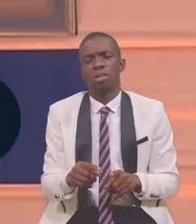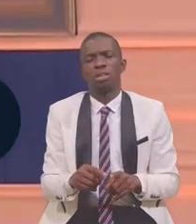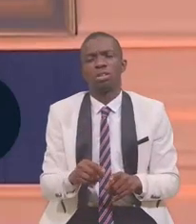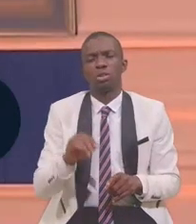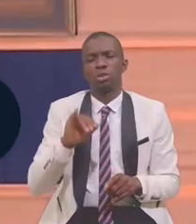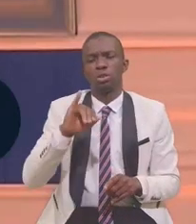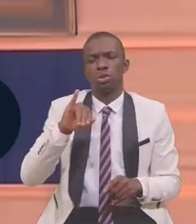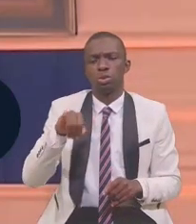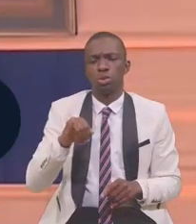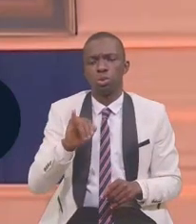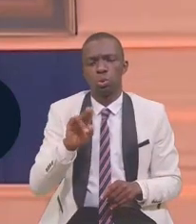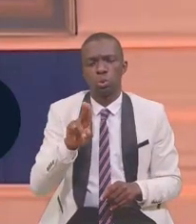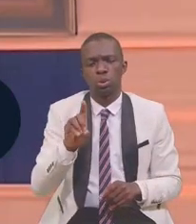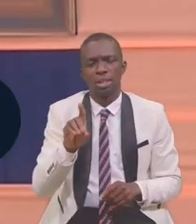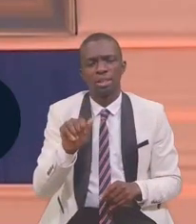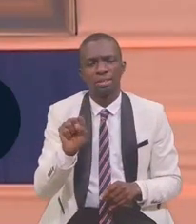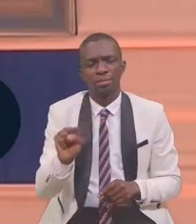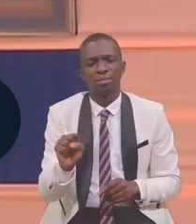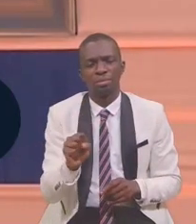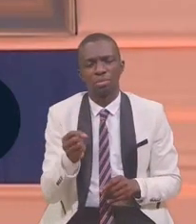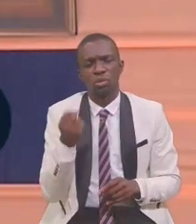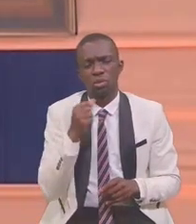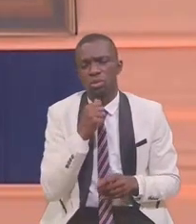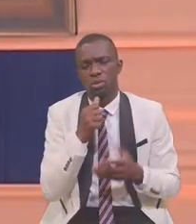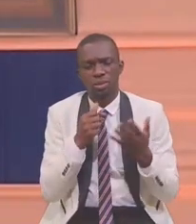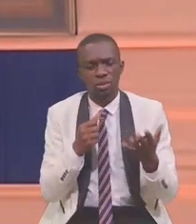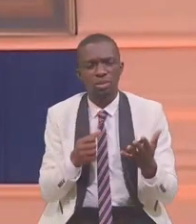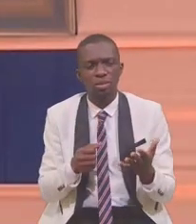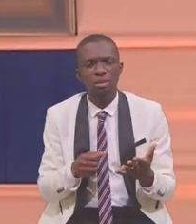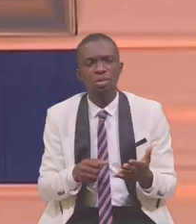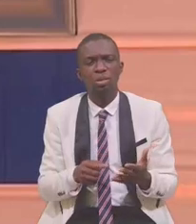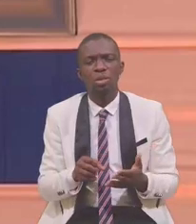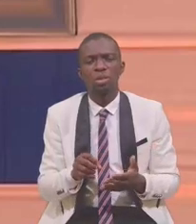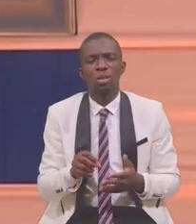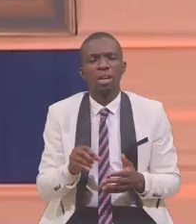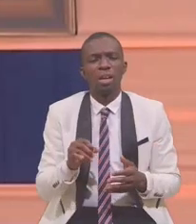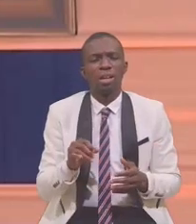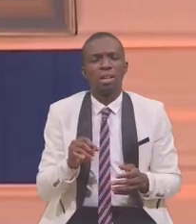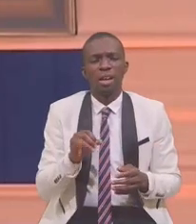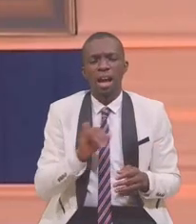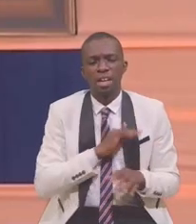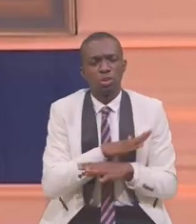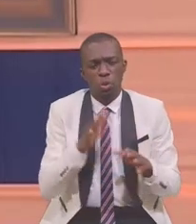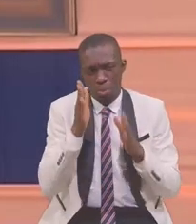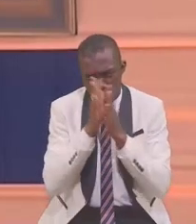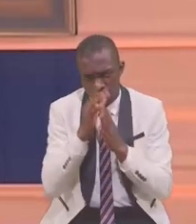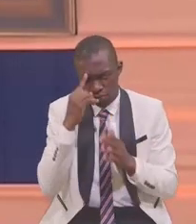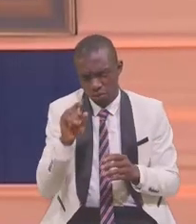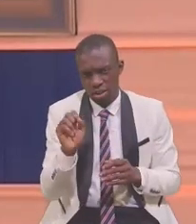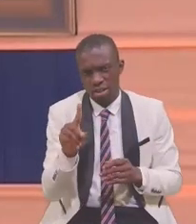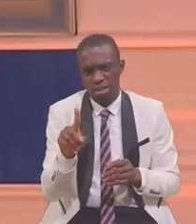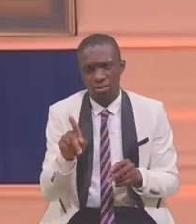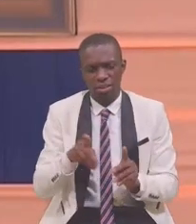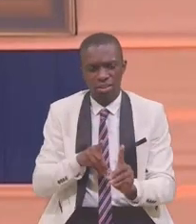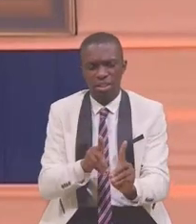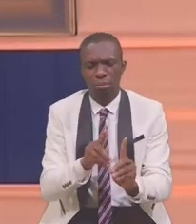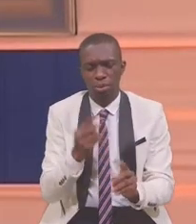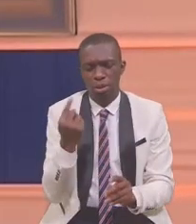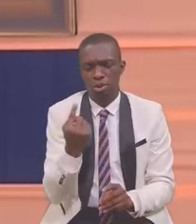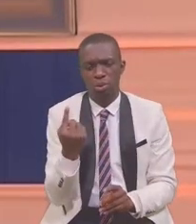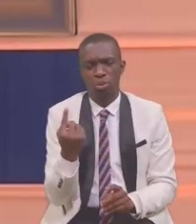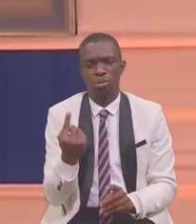moi. Judas Iscariot n'était pas là. 12 moins 1, ça fait 11. Ce n'est pas pour eux seuls, les 11 disciples seulement que je prie,